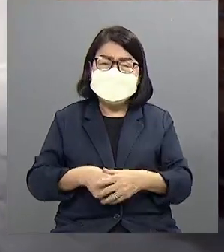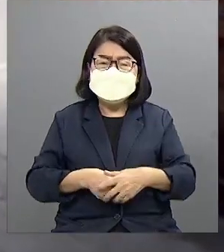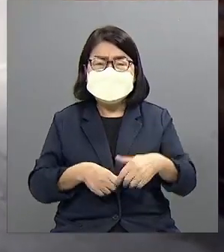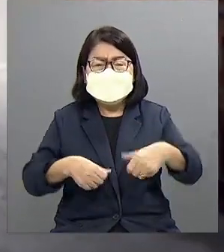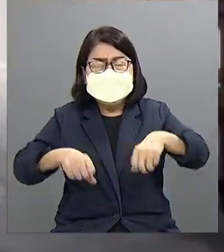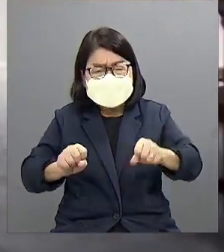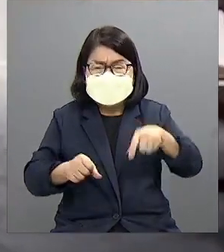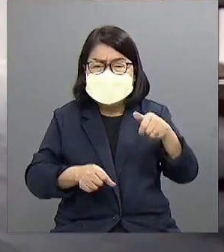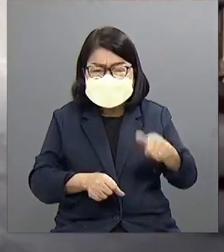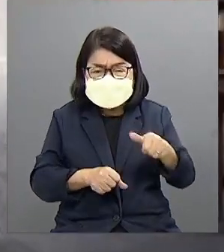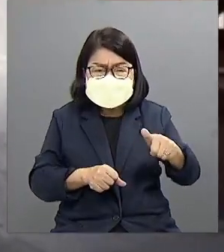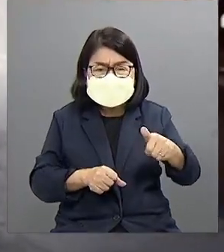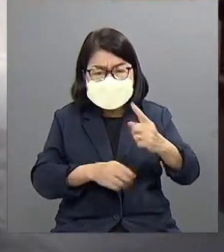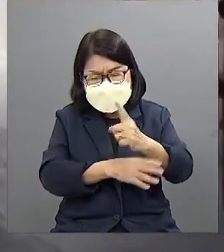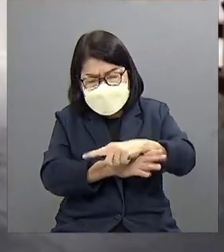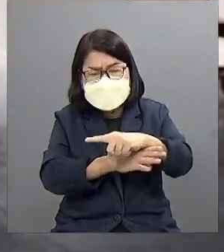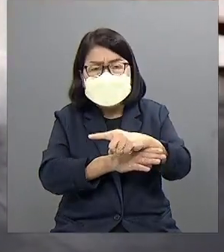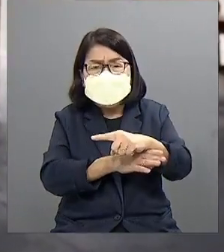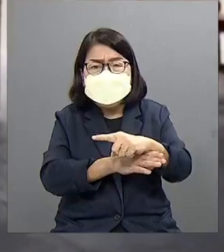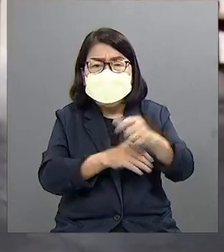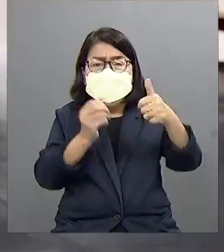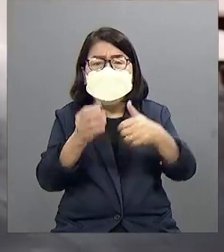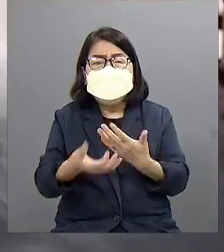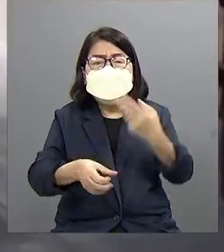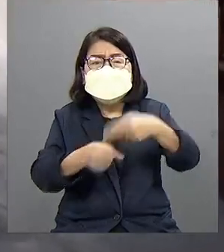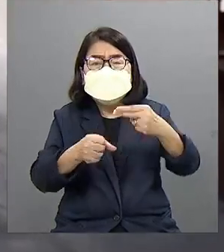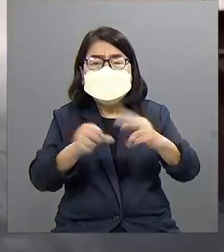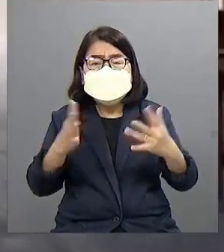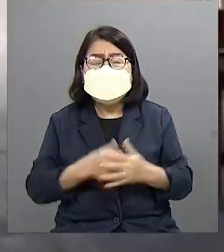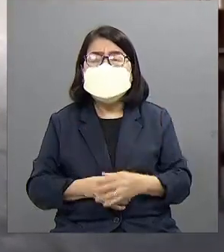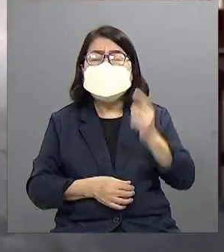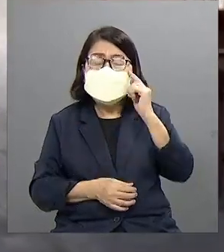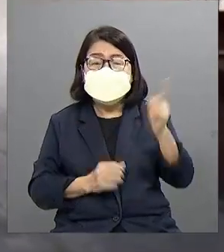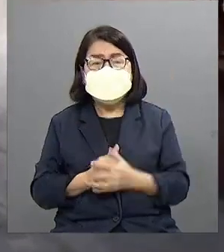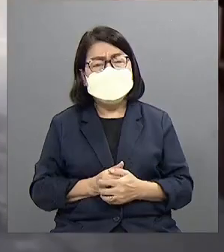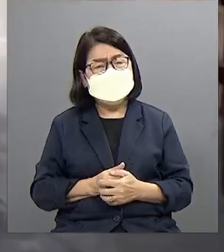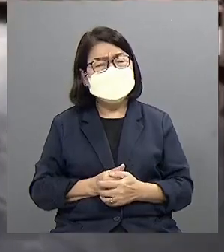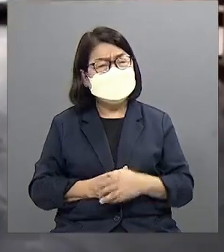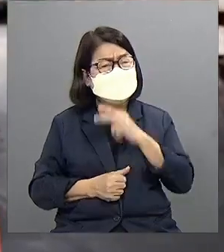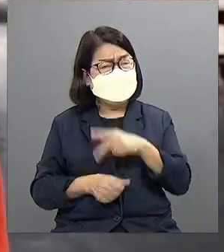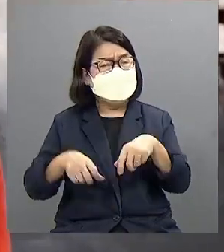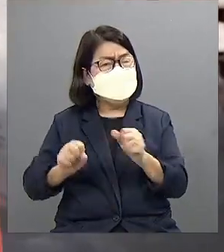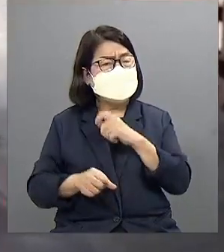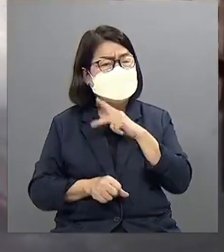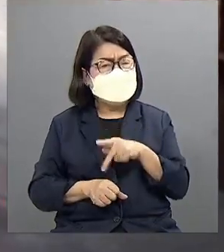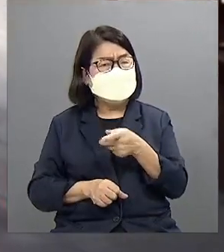ครับแล้วเราคิดว่ายังไงตอนแรก คิดว่ารถมันเก่าคงจะเปลืองน้ำ